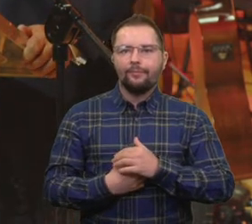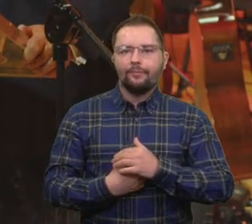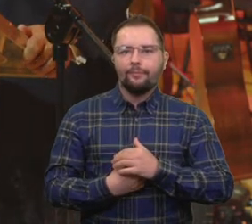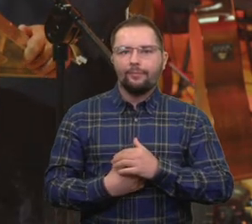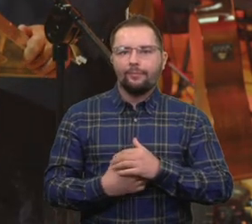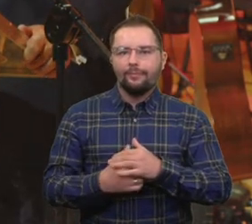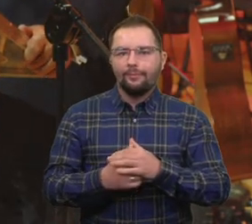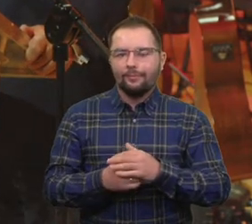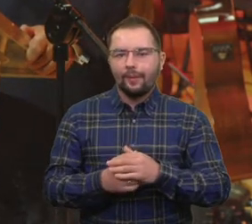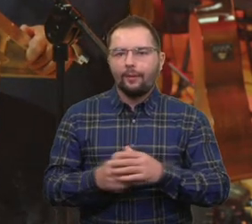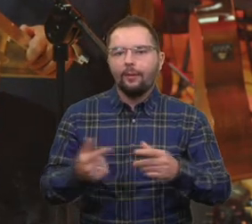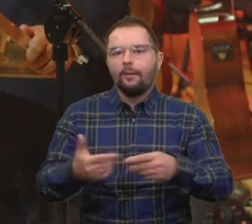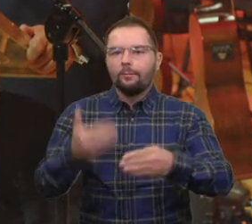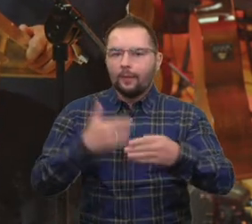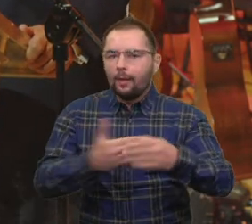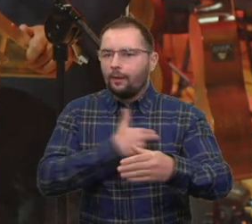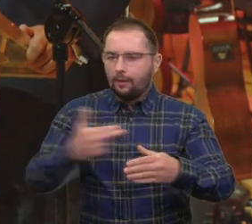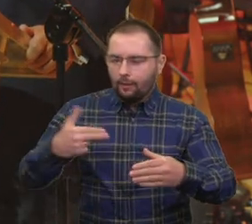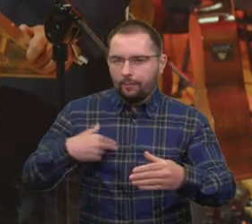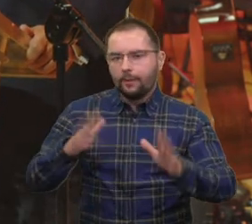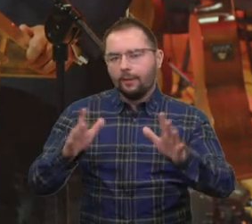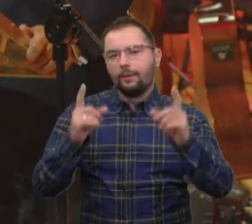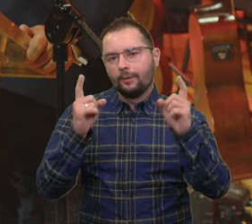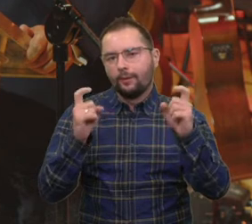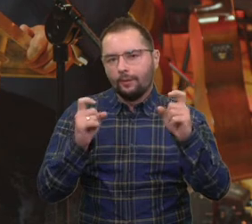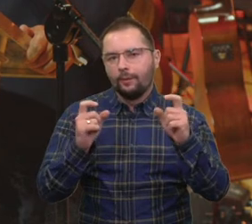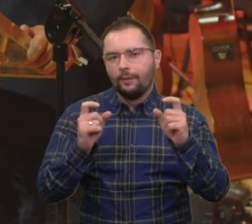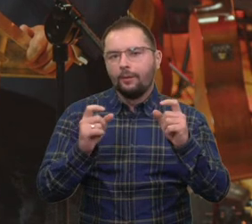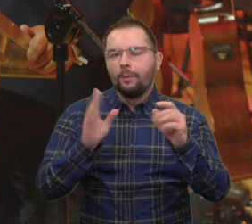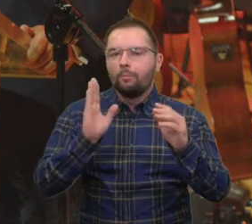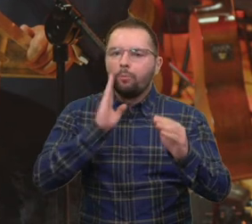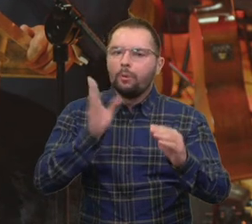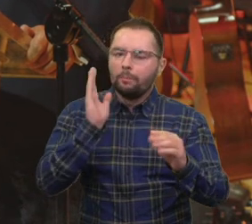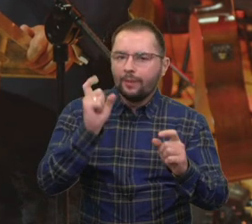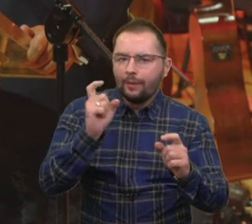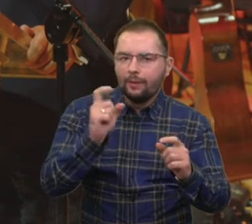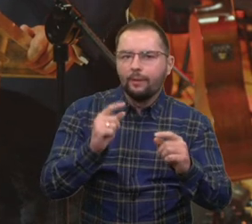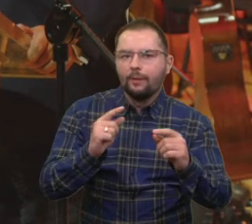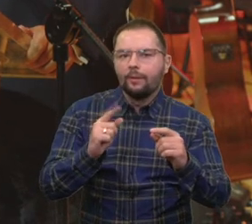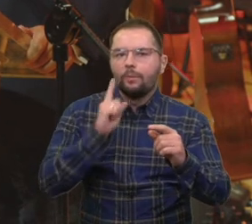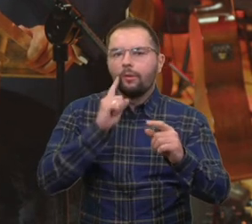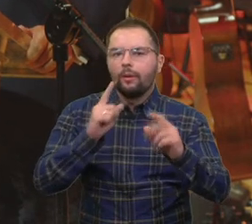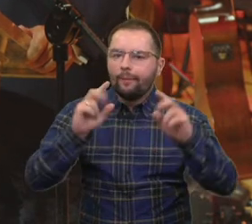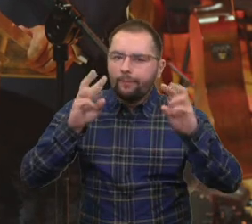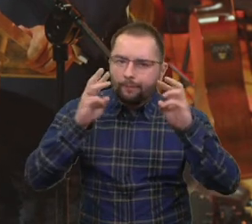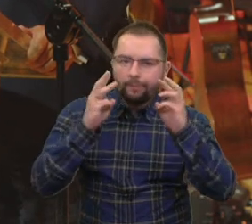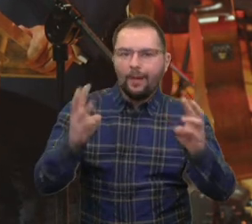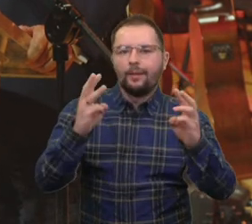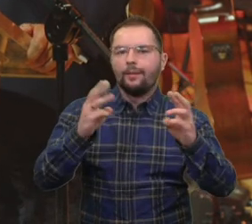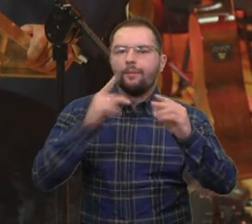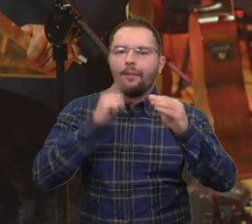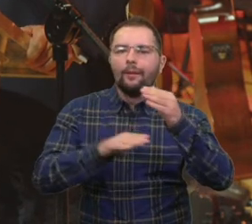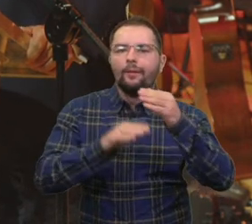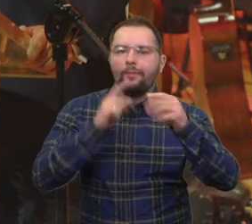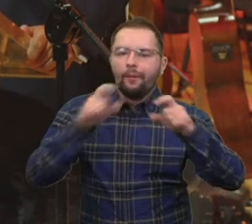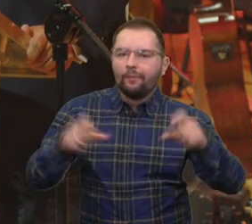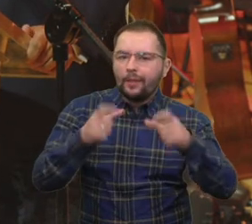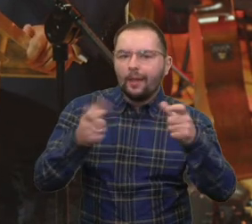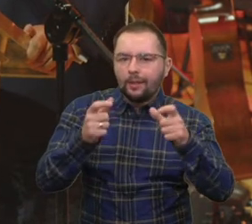To przed nami, przed Państwem już za chwilę, a tuż po tym cudownym wydarzeniu muzycznym prosimy Państwa